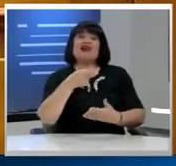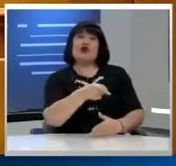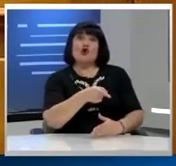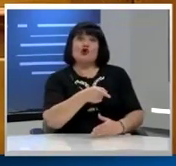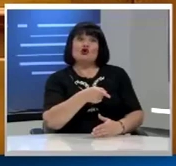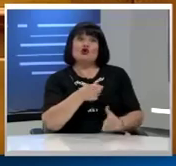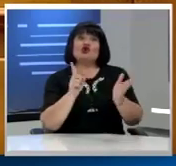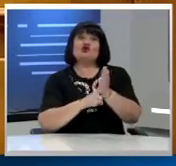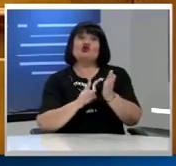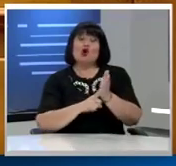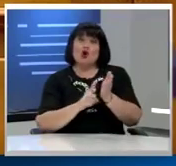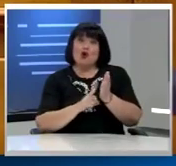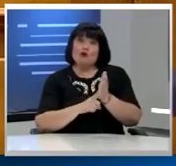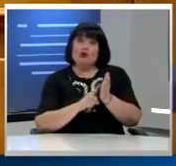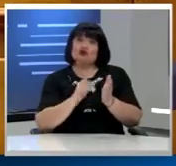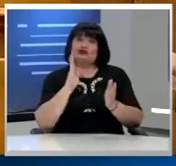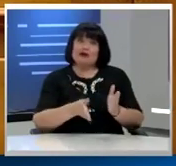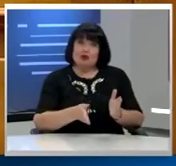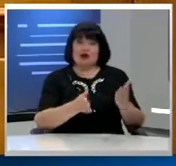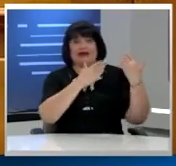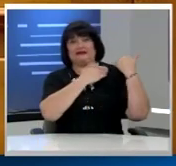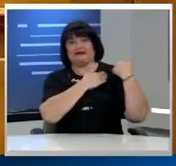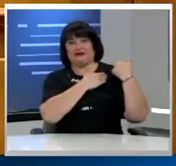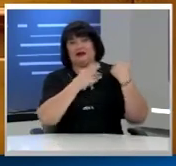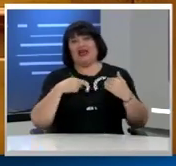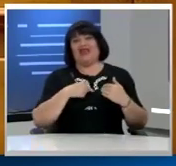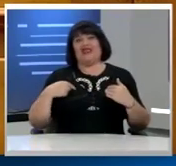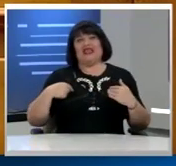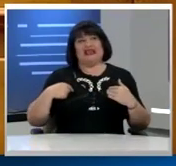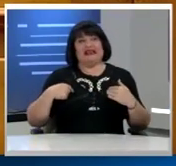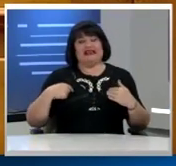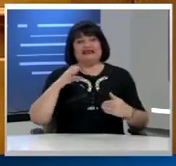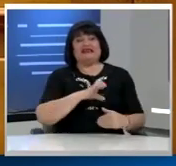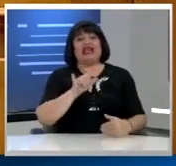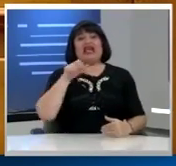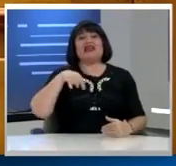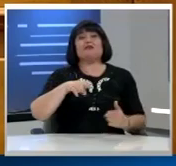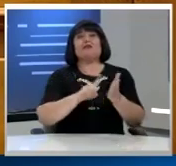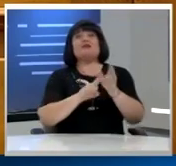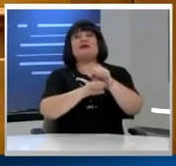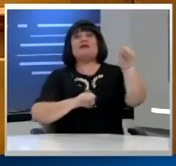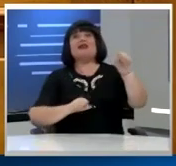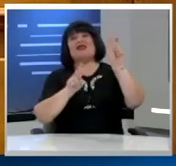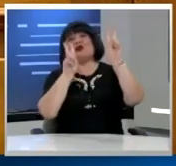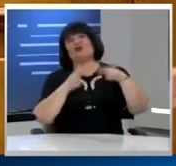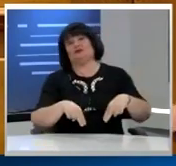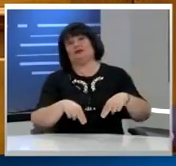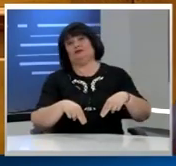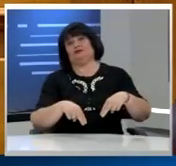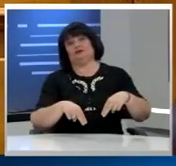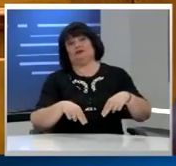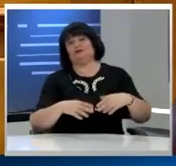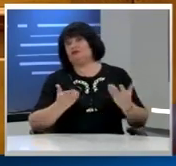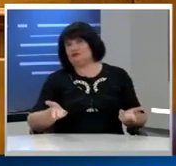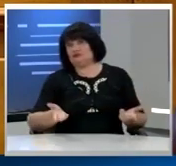για να μπορέσει να αναλάβει υπηρεσία ως διοικητής της ΕΕΠ, πρέπει να έχει πτυχίο αναγνωρισμένο, ισότιμο.